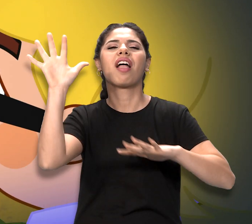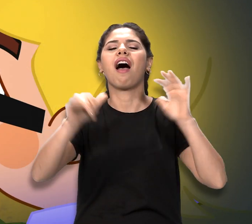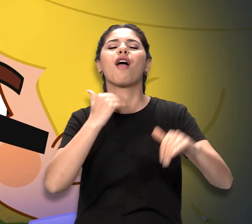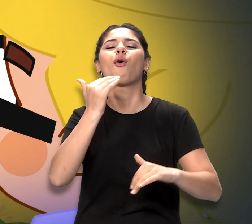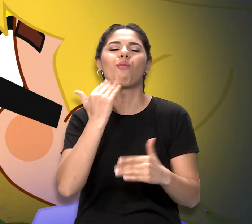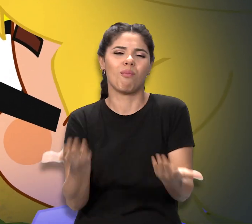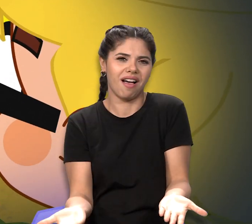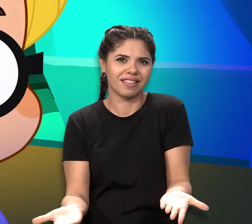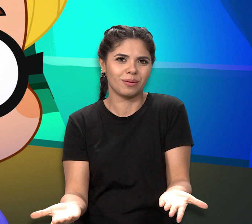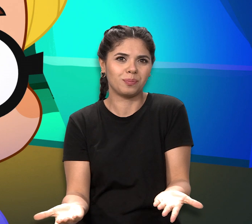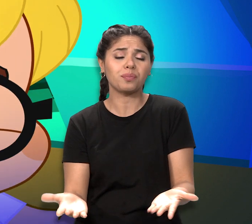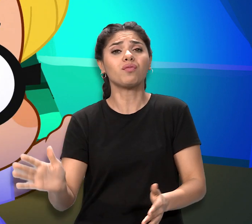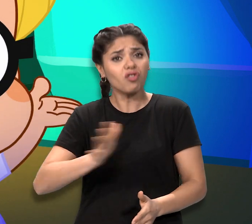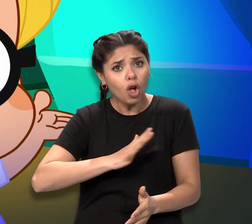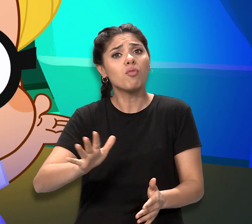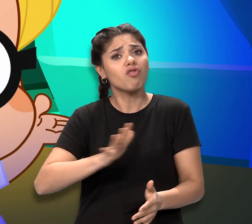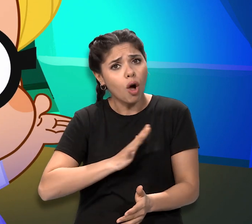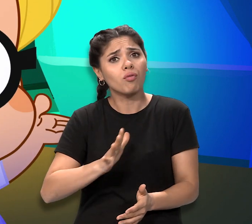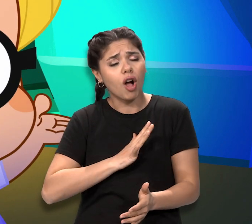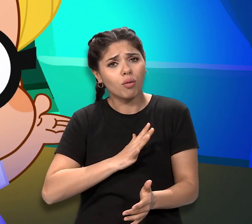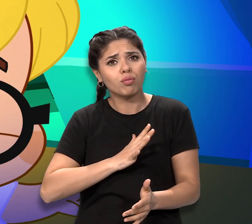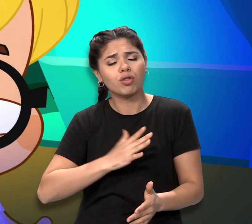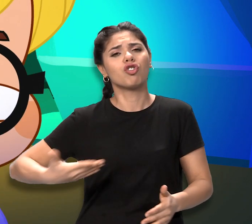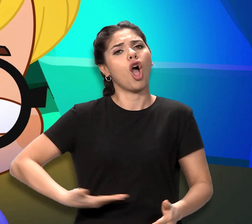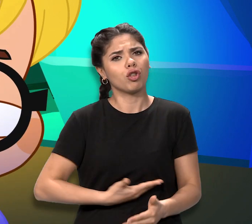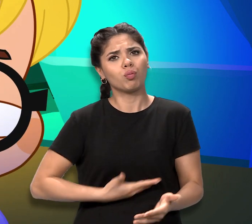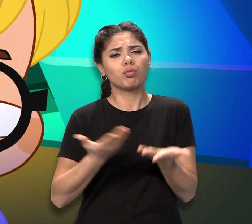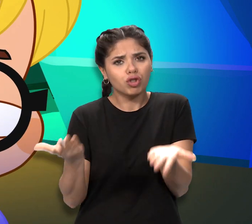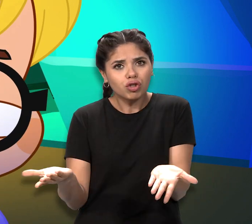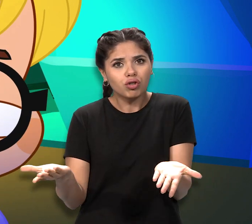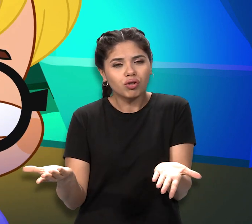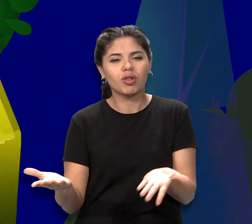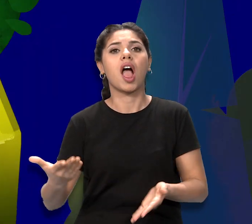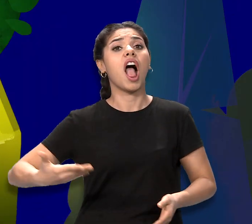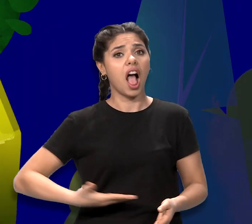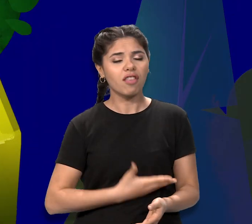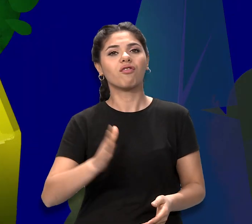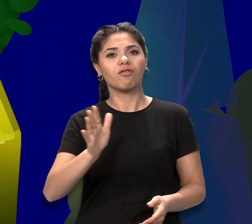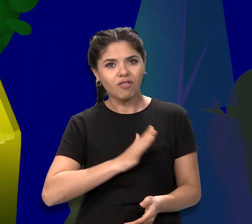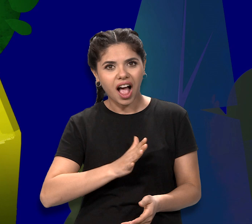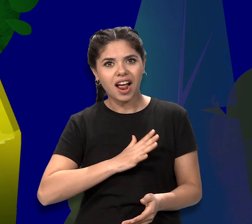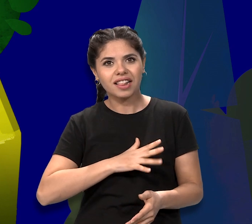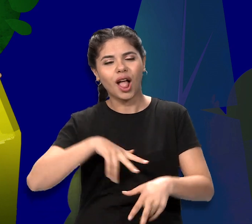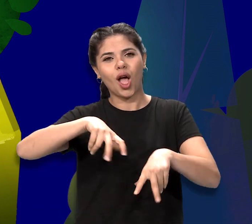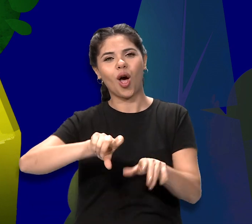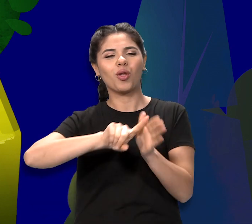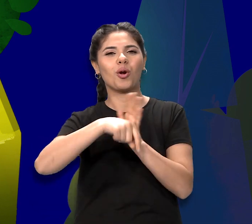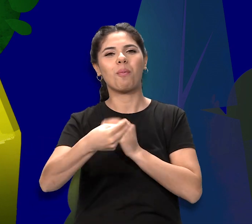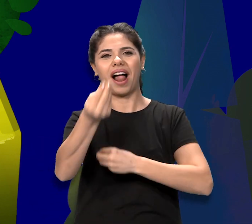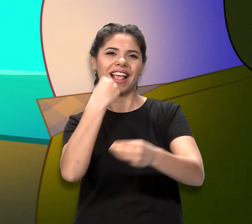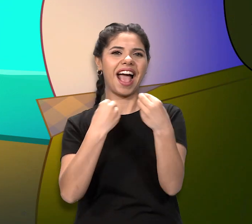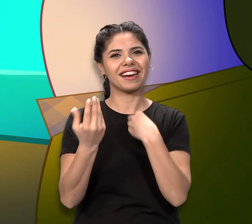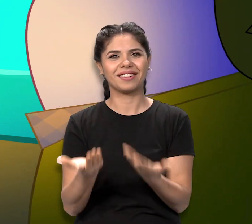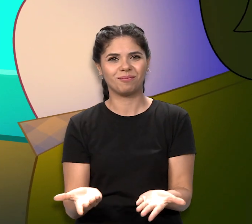Buralarda ayı olmaz ki. Varmış işte. Karnı da açmış. Karnı açsa oturur bal